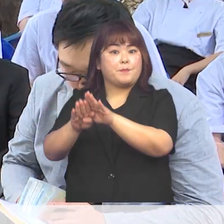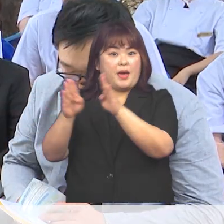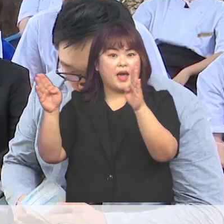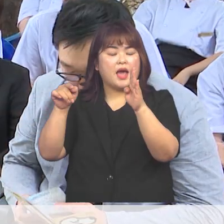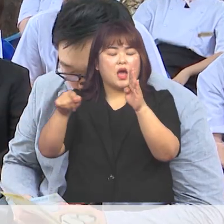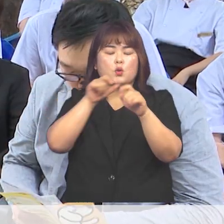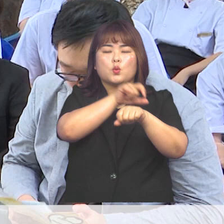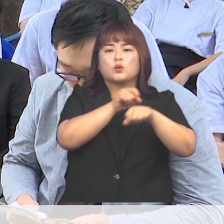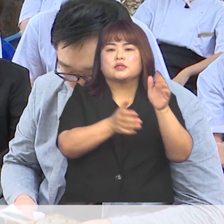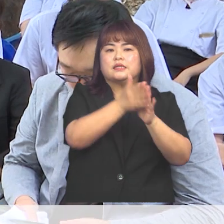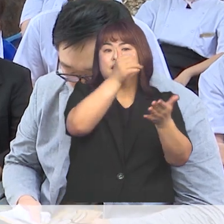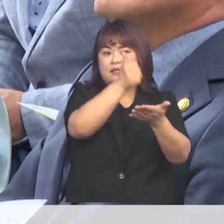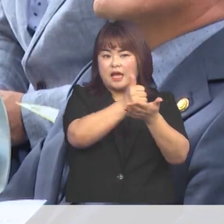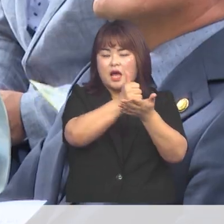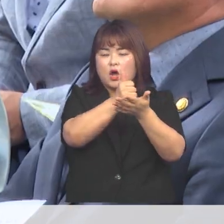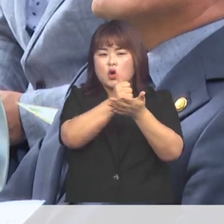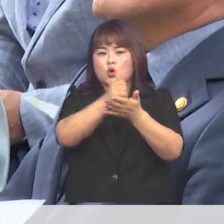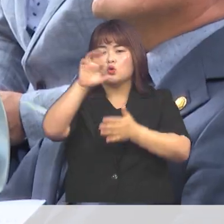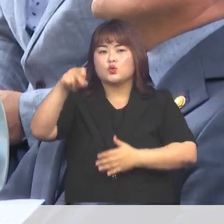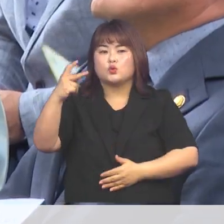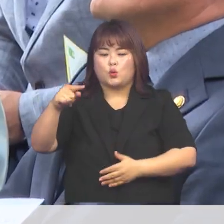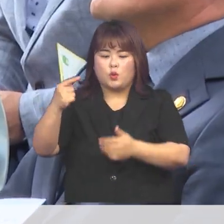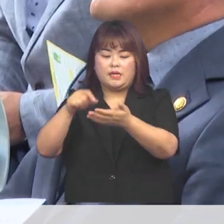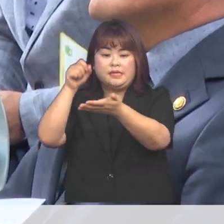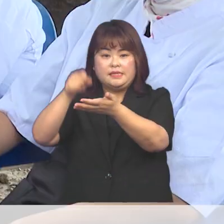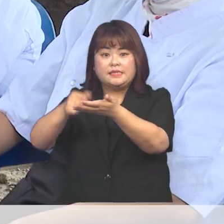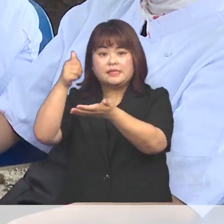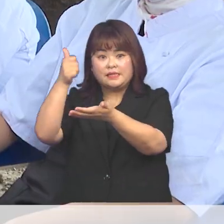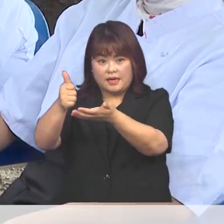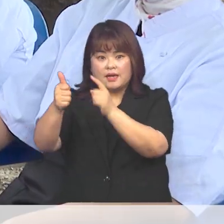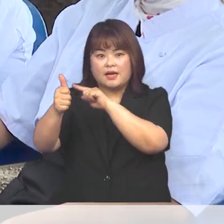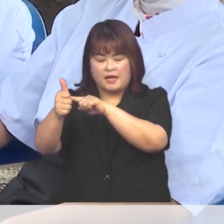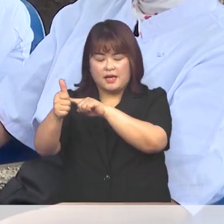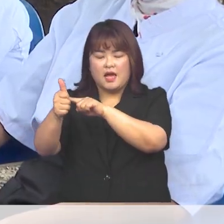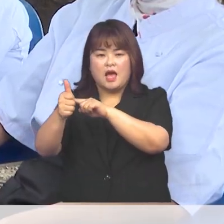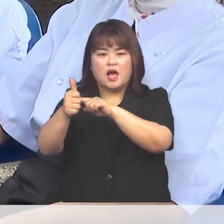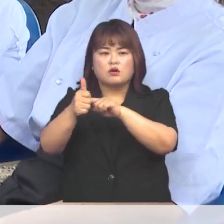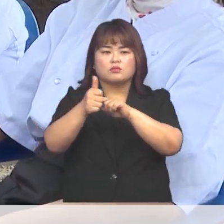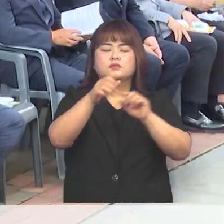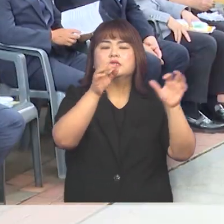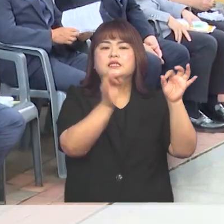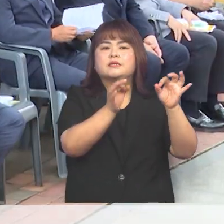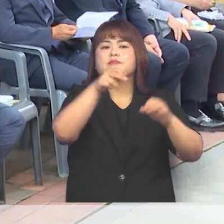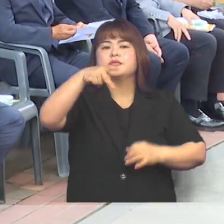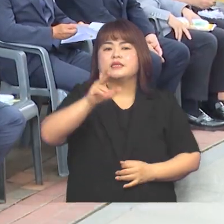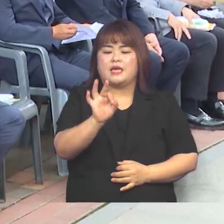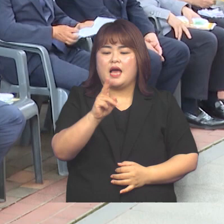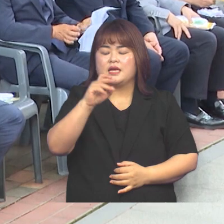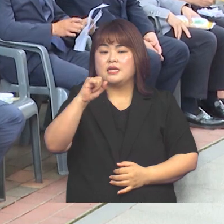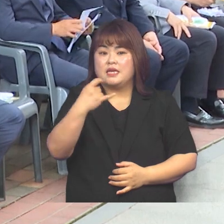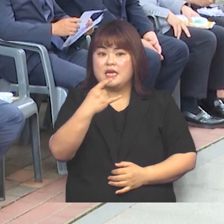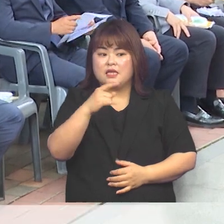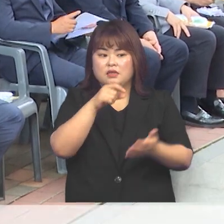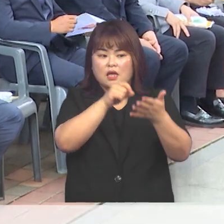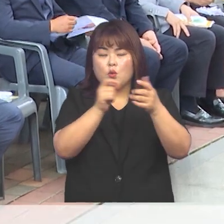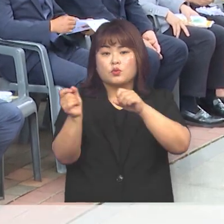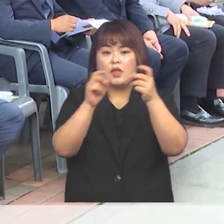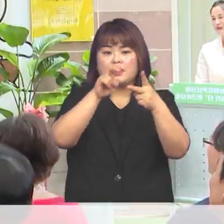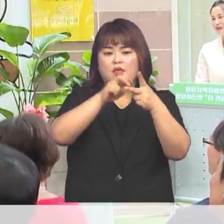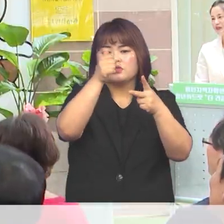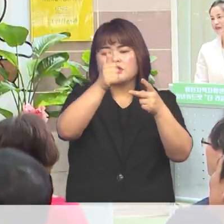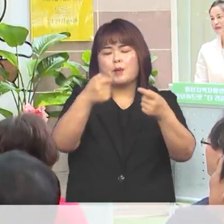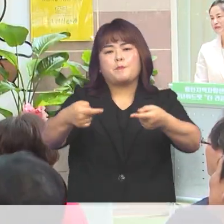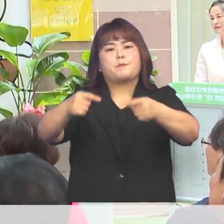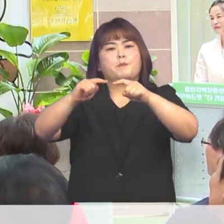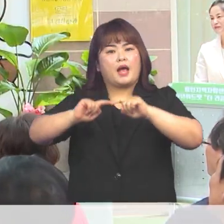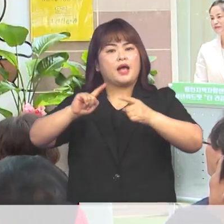이상일 용인특례시장과 윤원균 용인특례시의회 의장, 김양희 지역자활센터장 등이 참석해 더 건강하게의